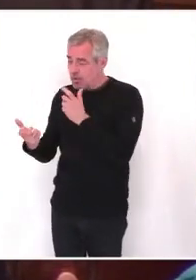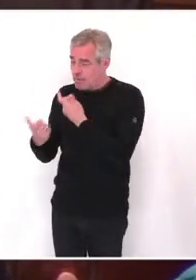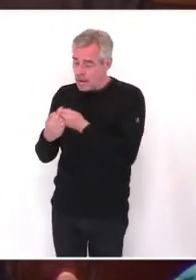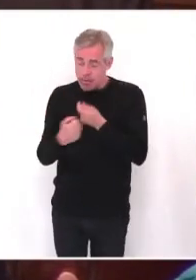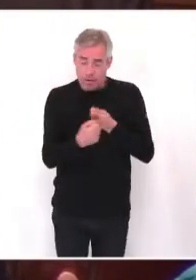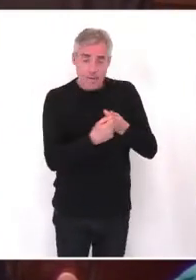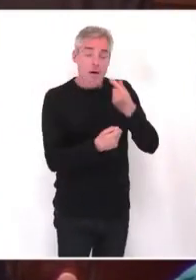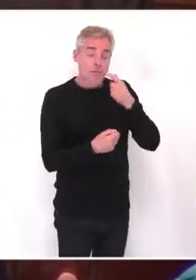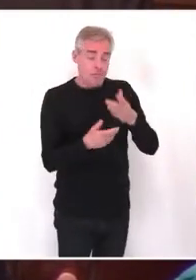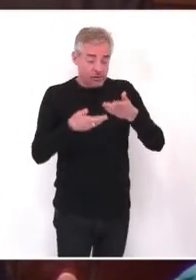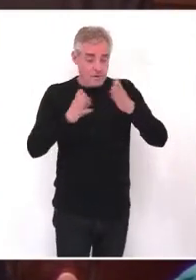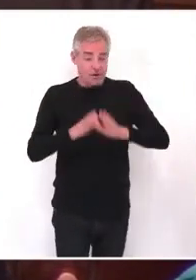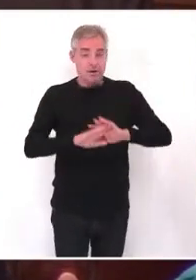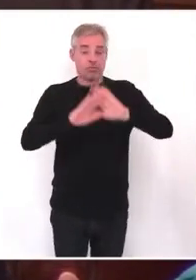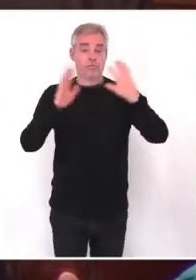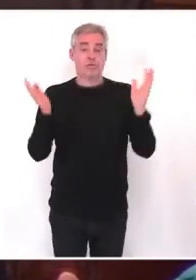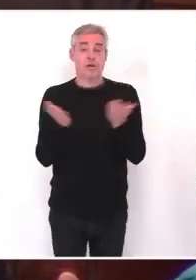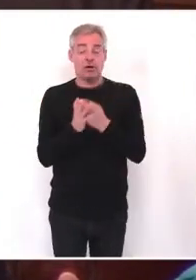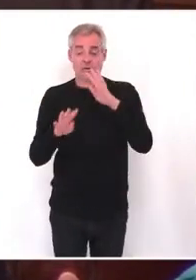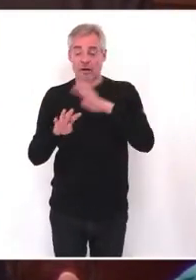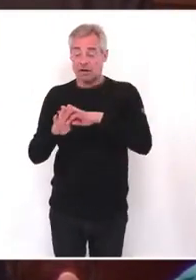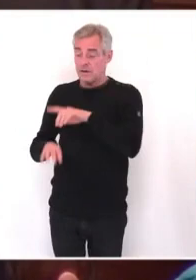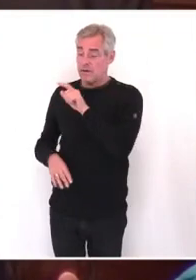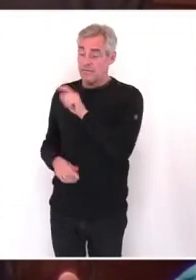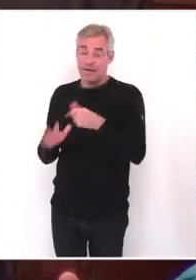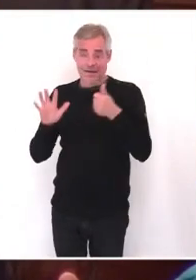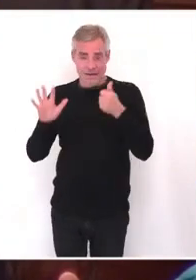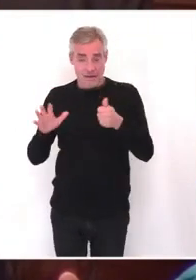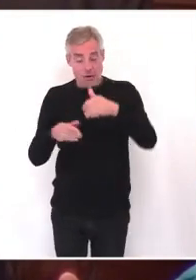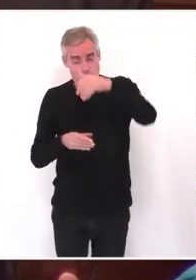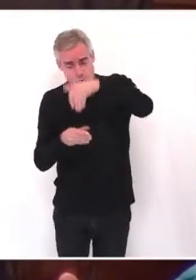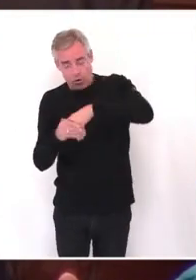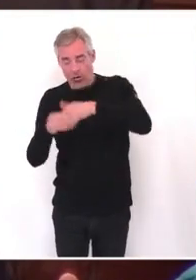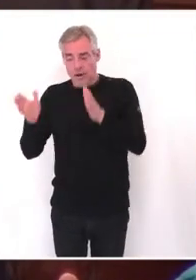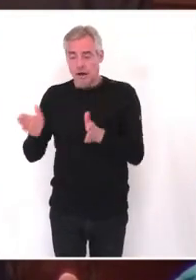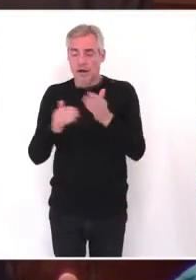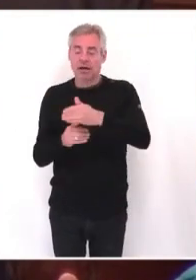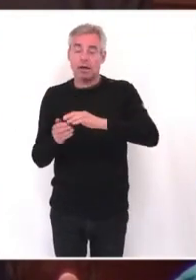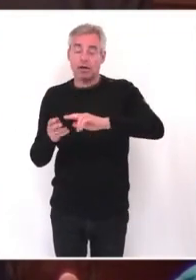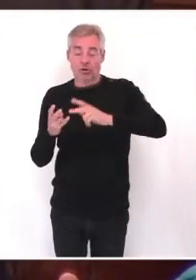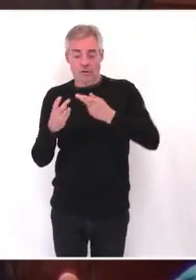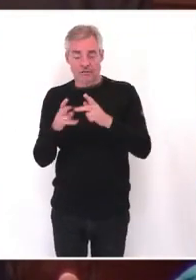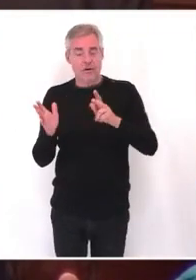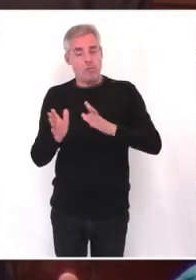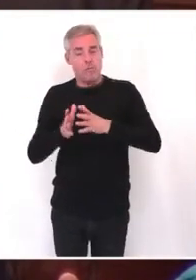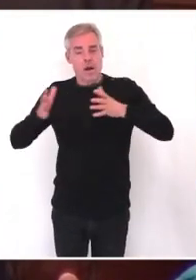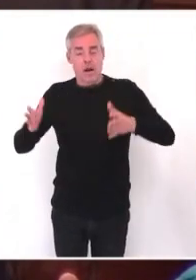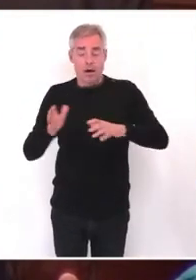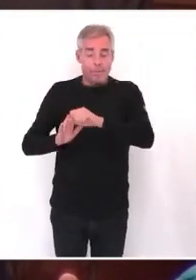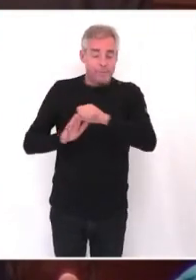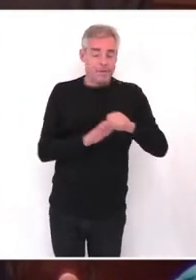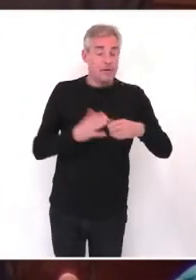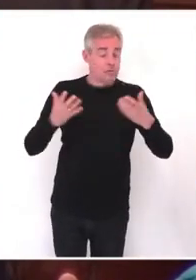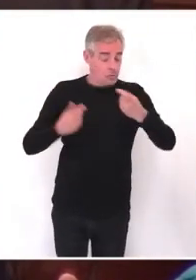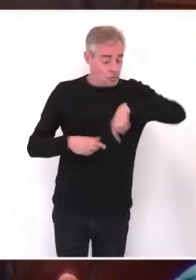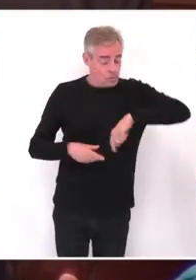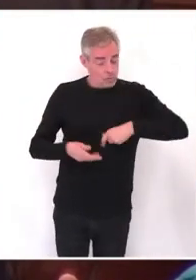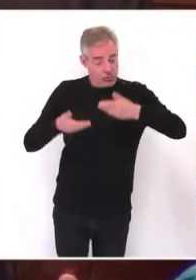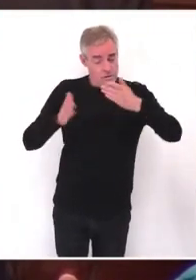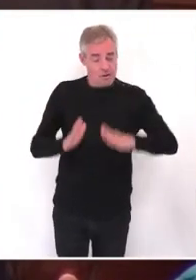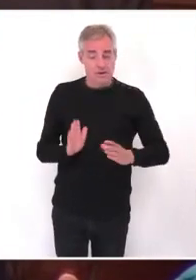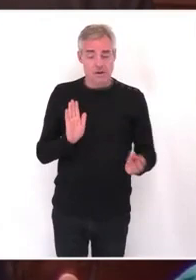pour déterminer à l'échelle de chacun des quartiers, à l'intérieur d'un cadre métropolitain large, les priorités que nous nous